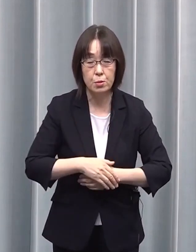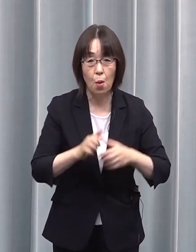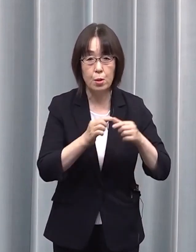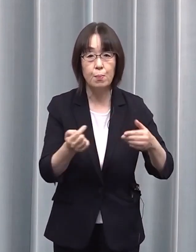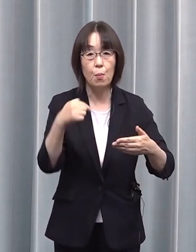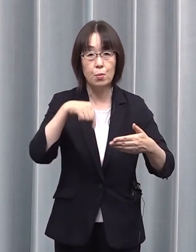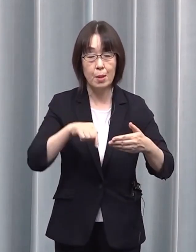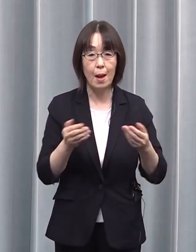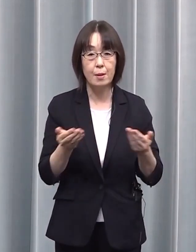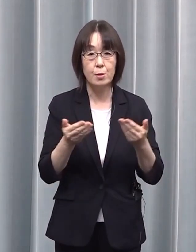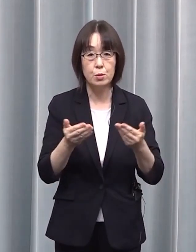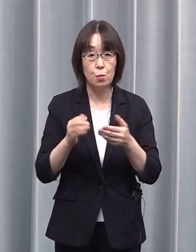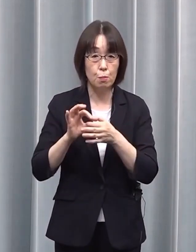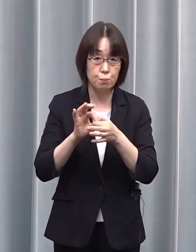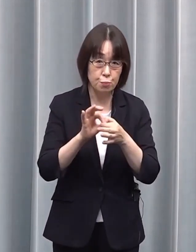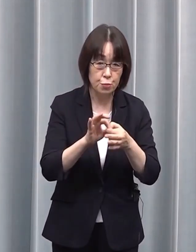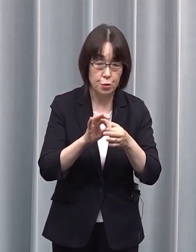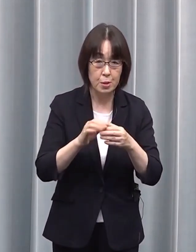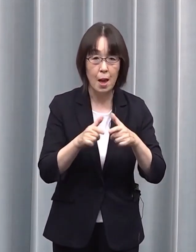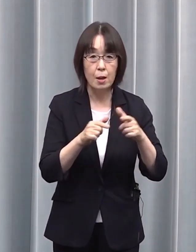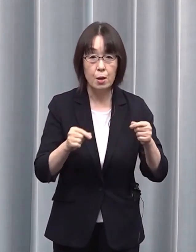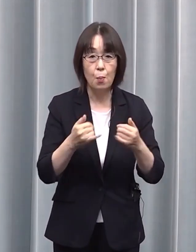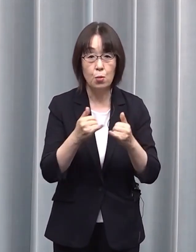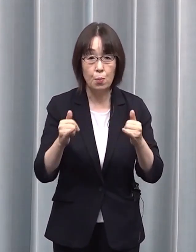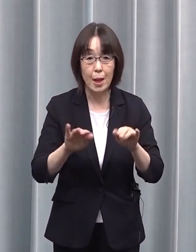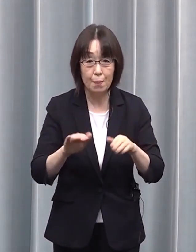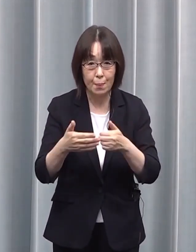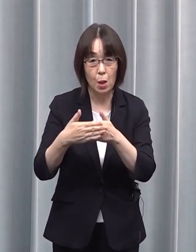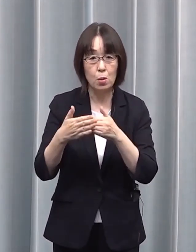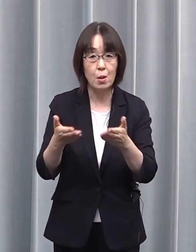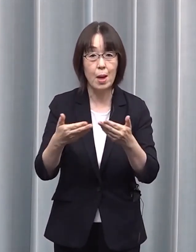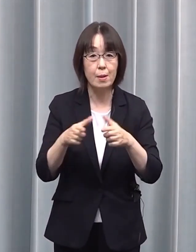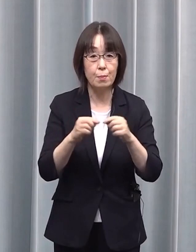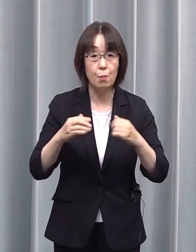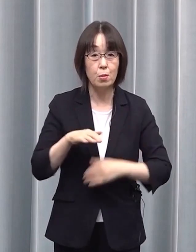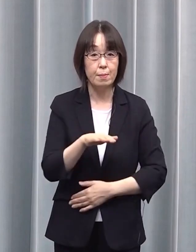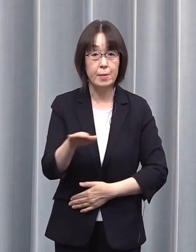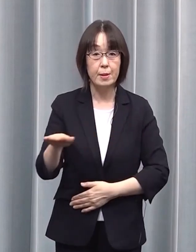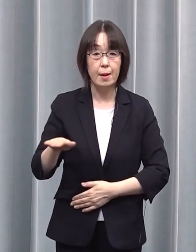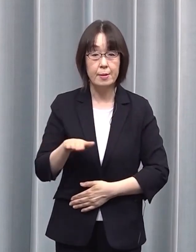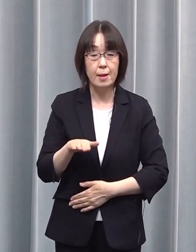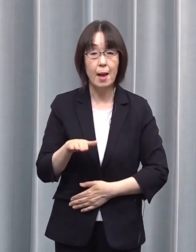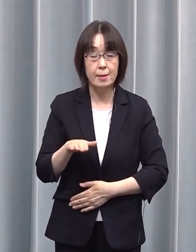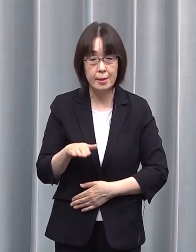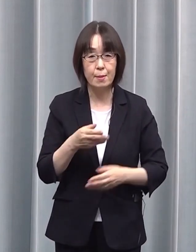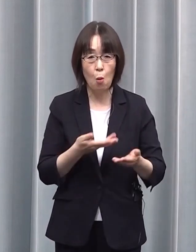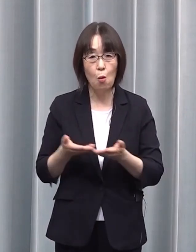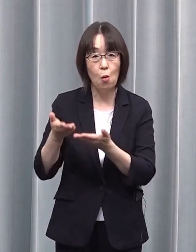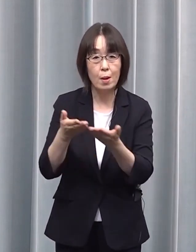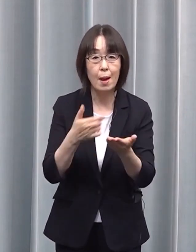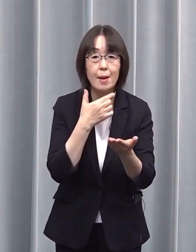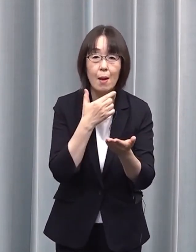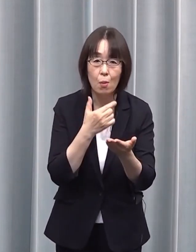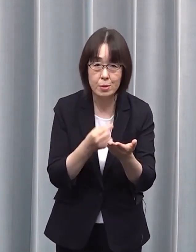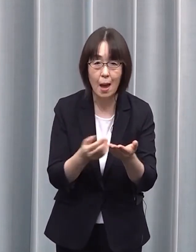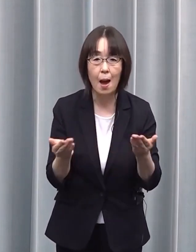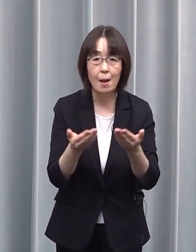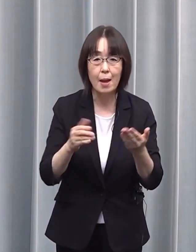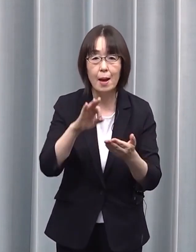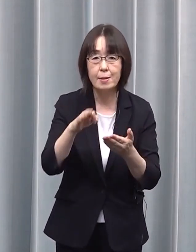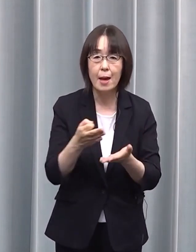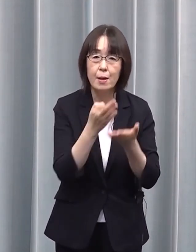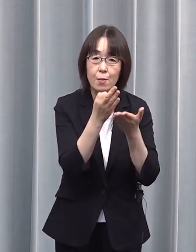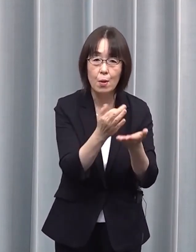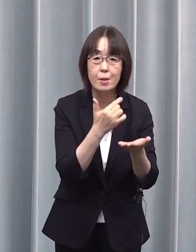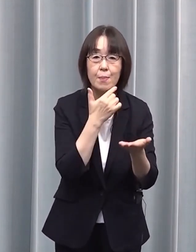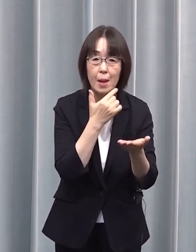んとか仕事をして、日本の皆さんに、今までお世話になった皆さんに自分がお世話になった分を還元したい、働いて税金を納めたいということ